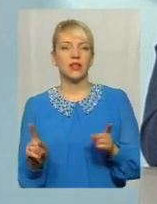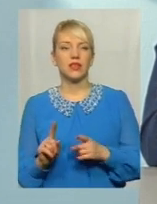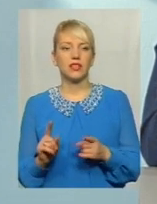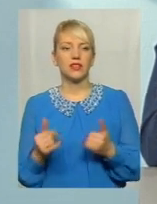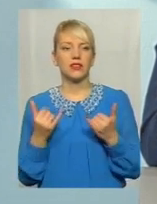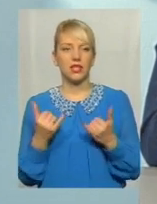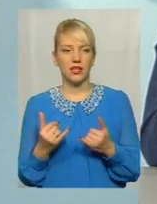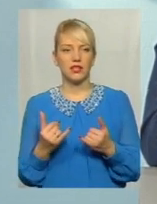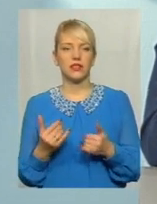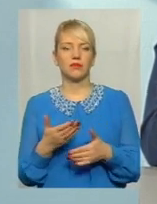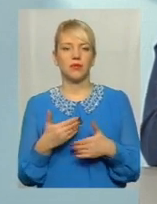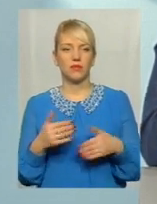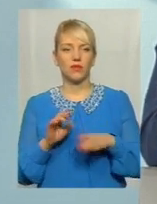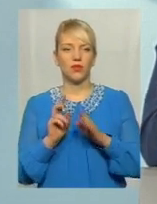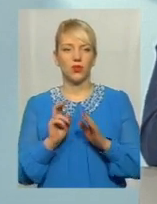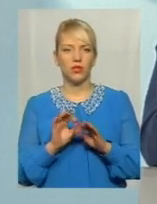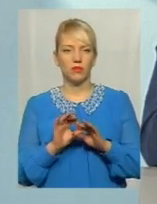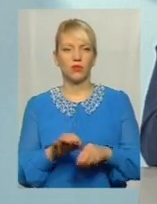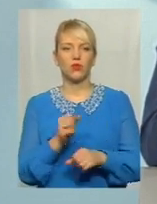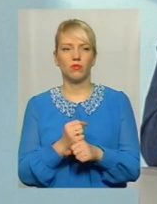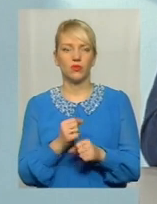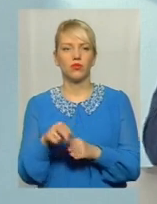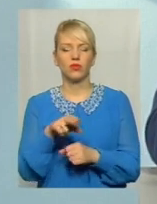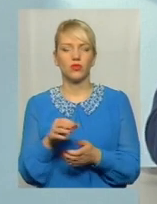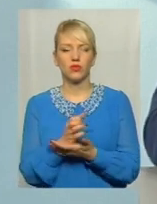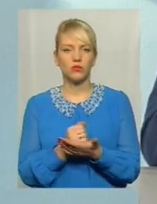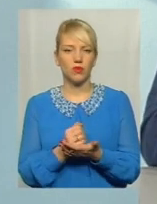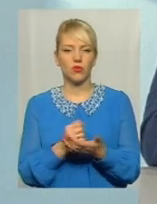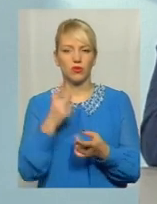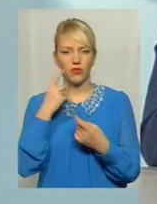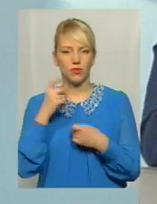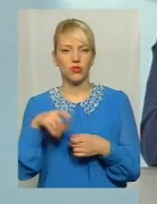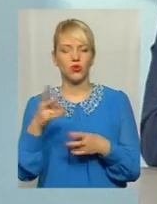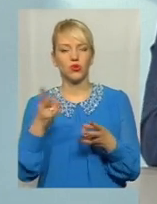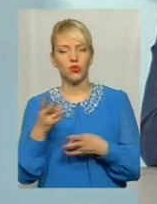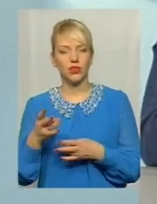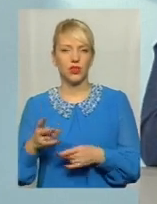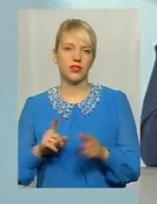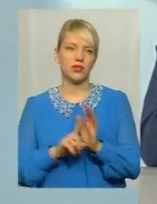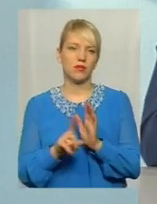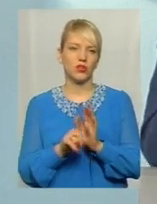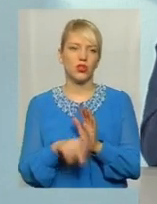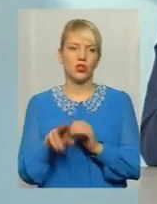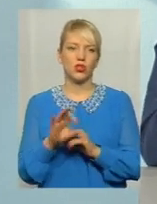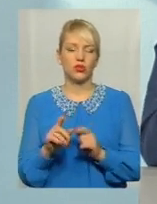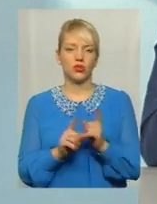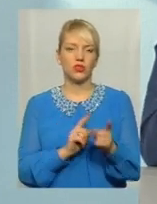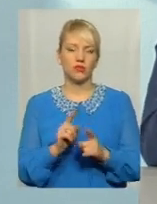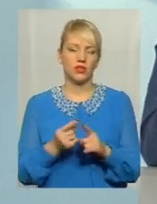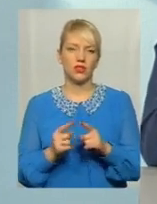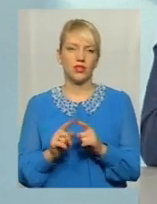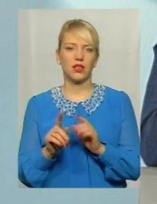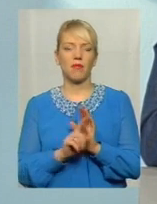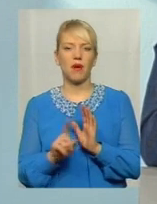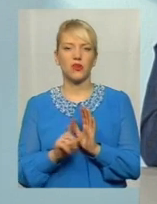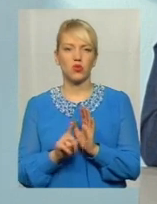от, також проводимо роботу щодо збору інформації, щодо доцільності маршрутів, щодо рентабельності зміни даних маршрутів, всі